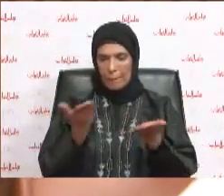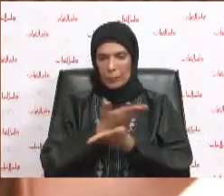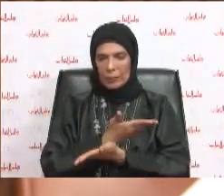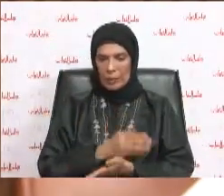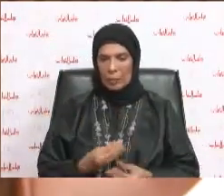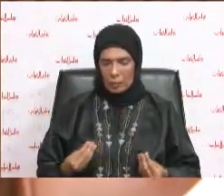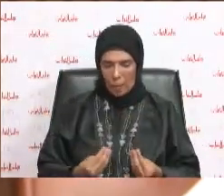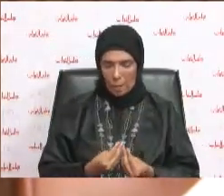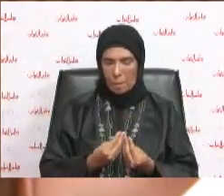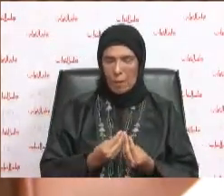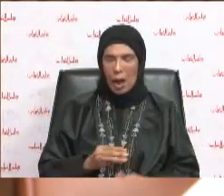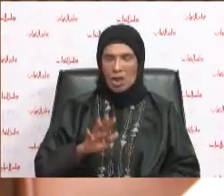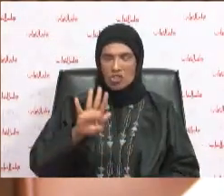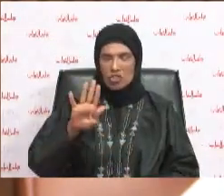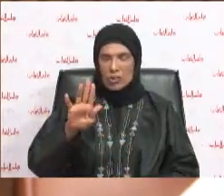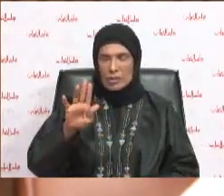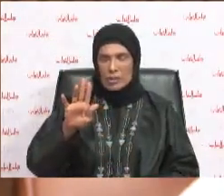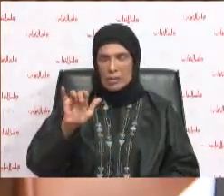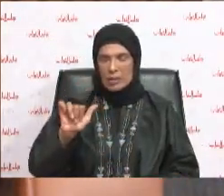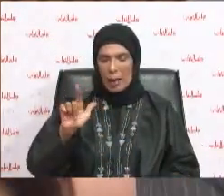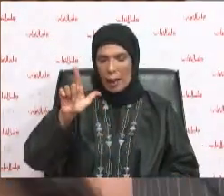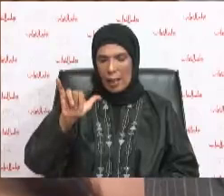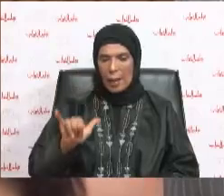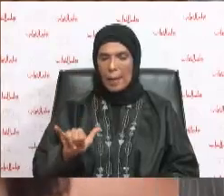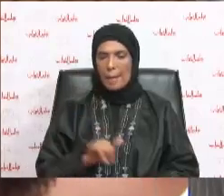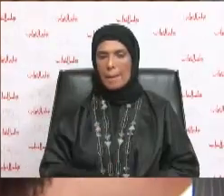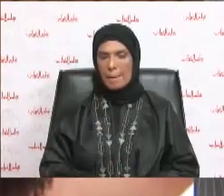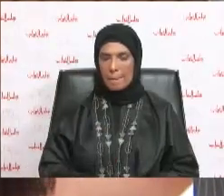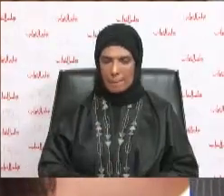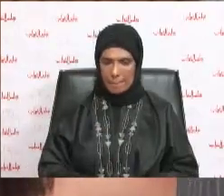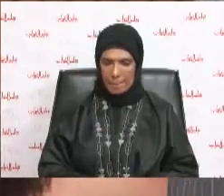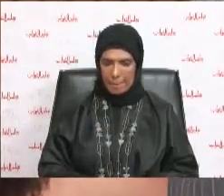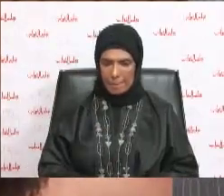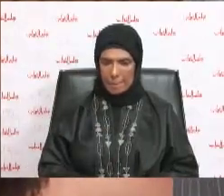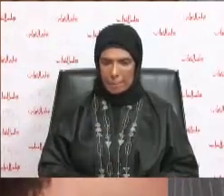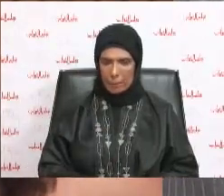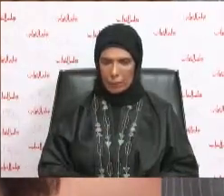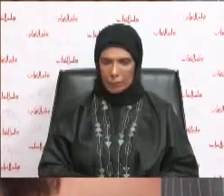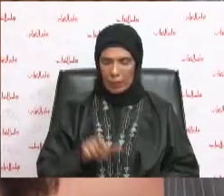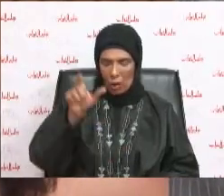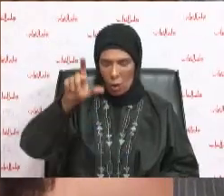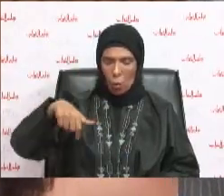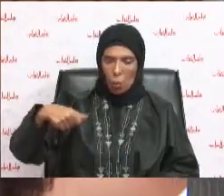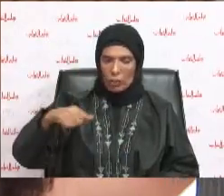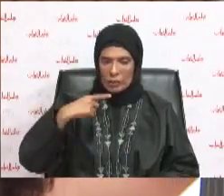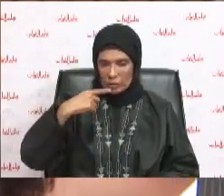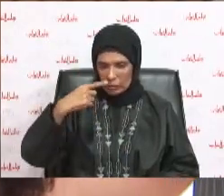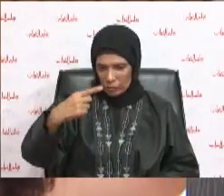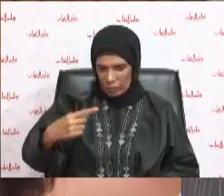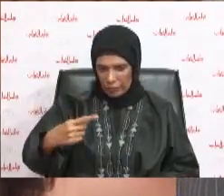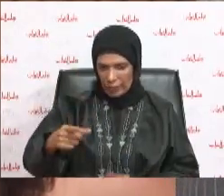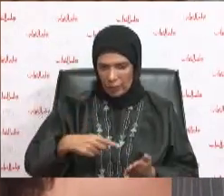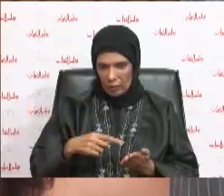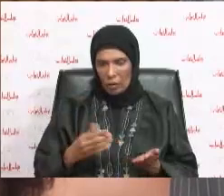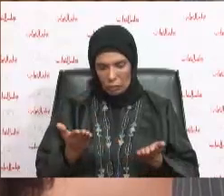مع جمهورية تشيلي على اعتبار، وأنا أحيي حقيقة سعادة الوزير على السعي في مثل